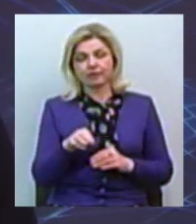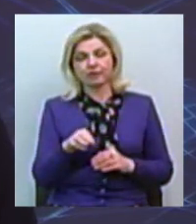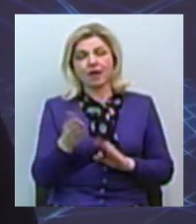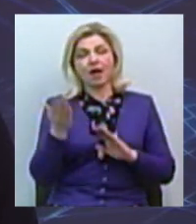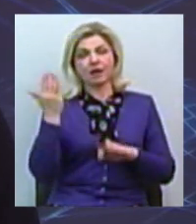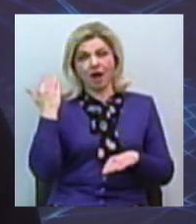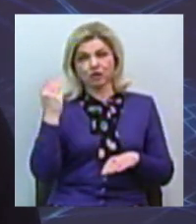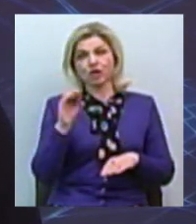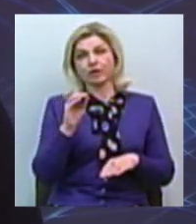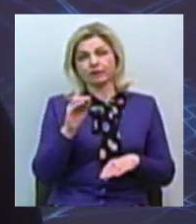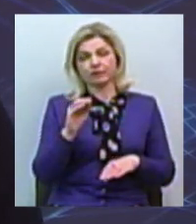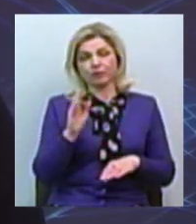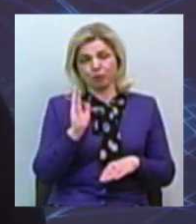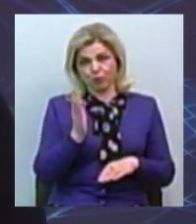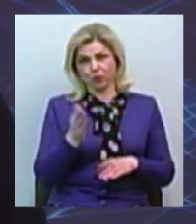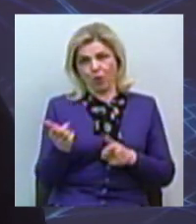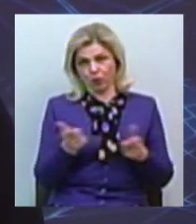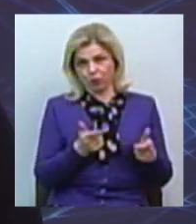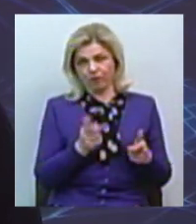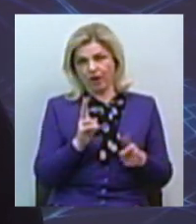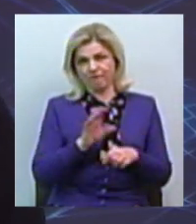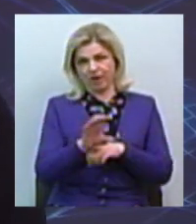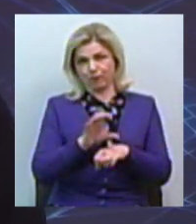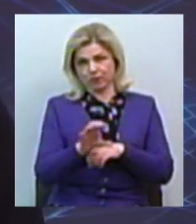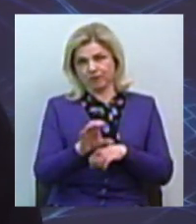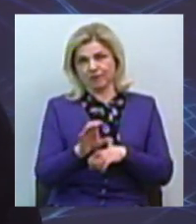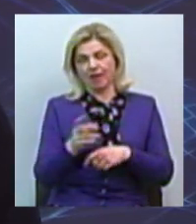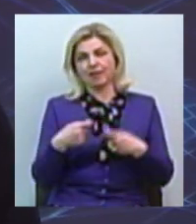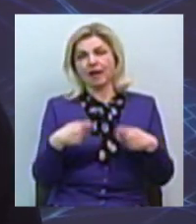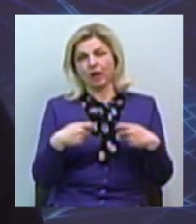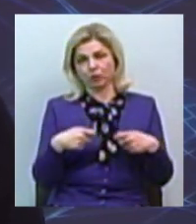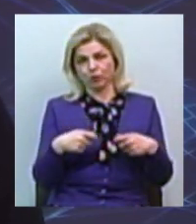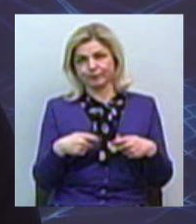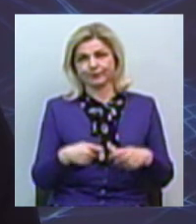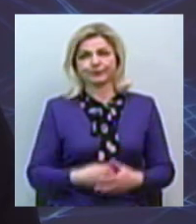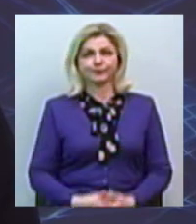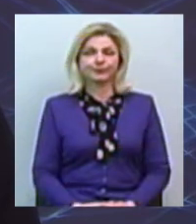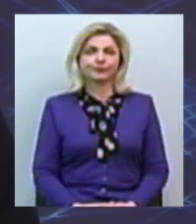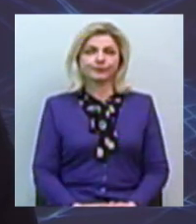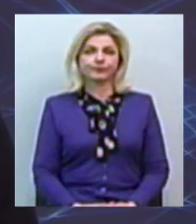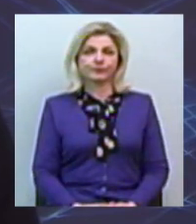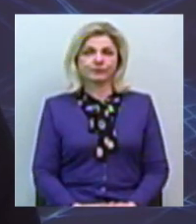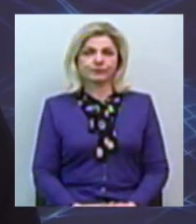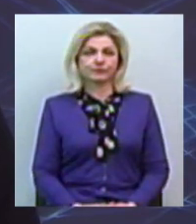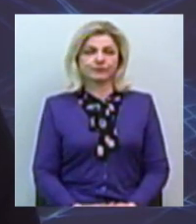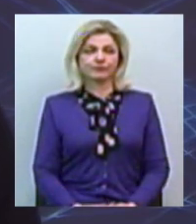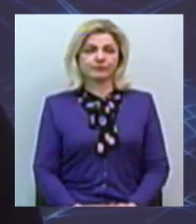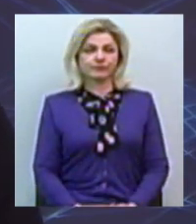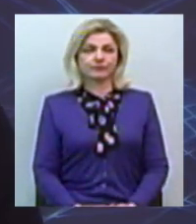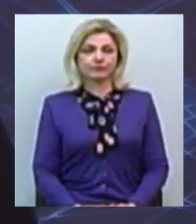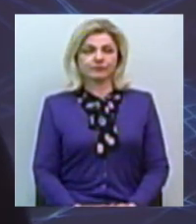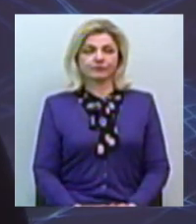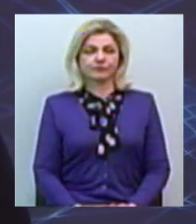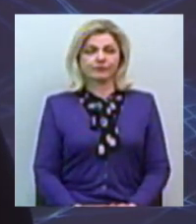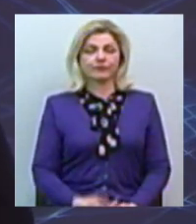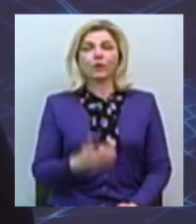раніше, ніж пізніше, буде готовий до випуску на ринок, до тестів з цільовою аудиторією. Я б